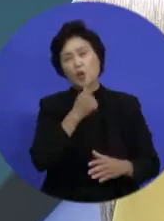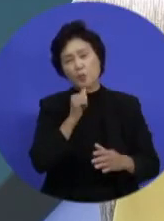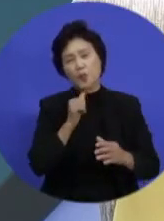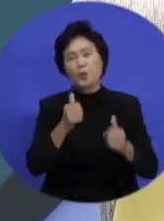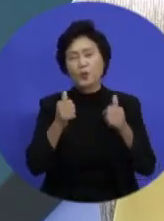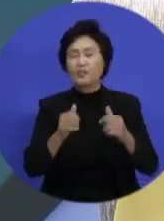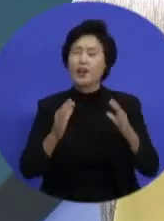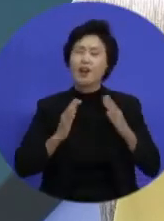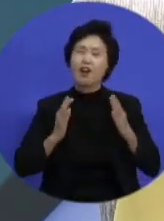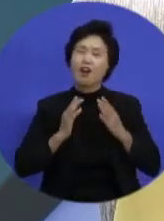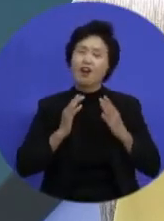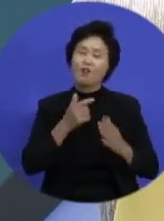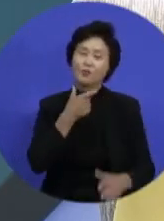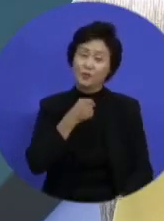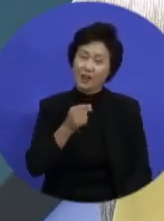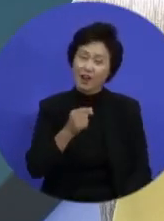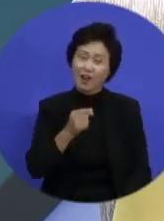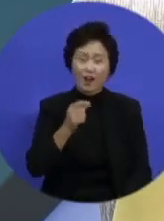생각들이 꼬리를 물다가